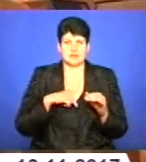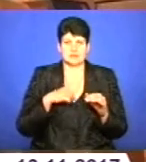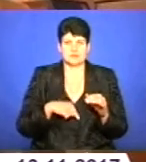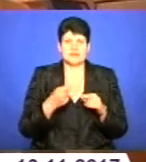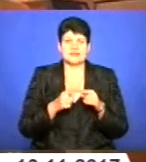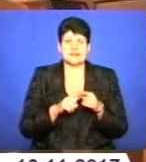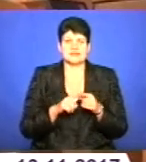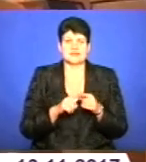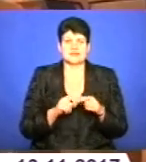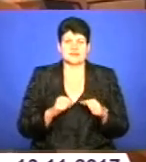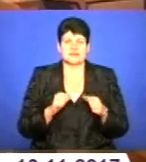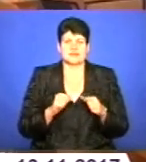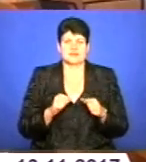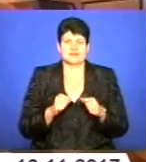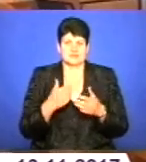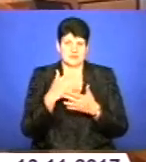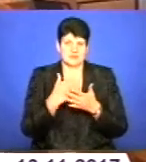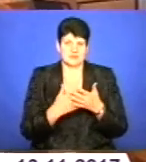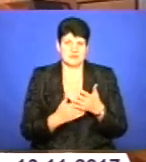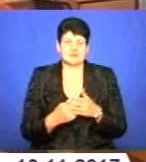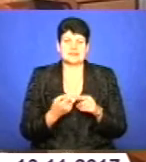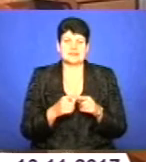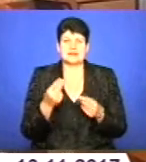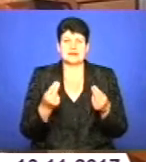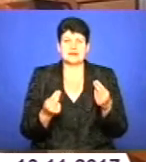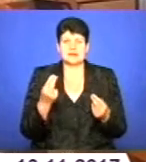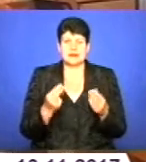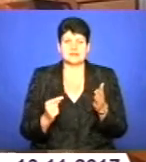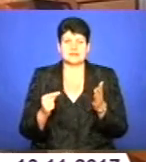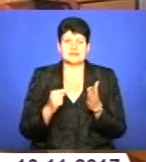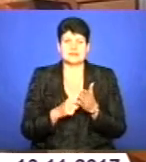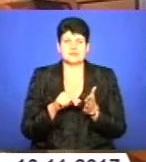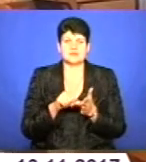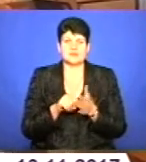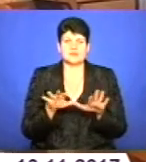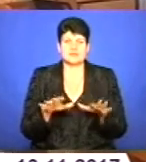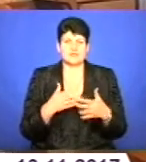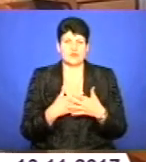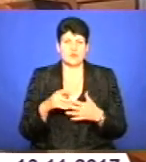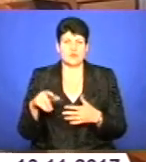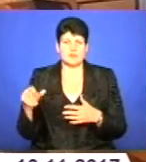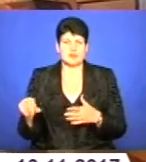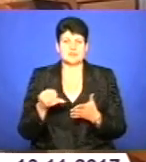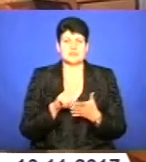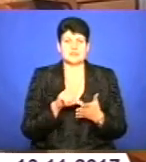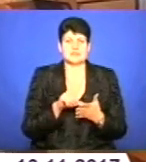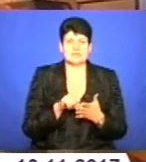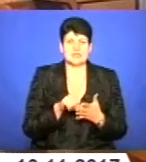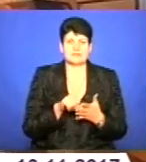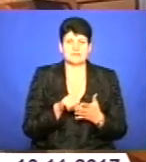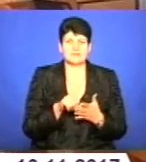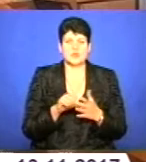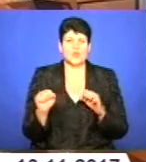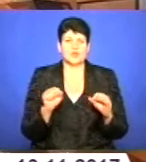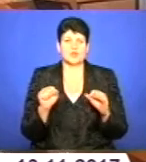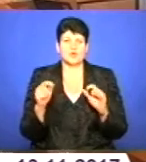донесення стирання якихось стереотипів. Дана гра націлена на представників місцевої громади та на представників